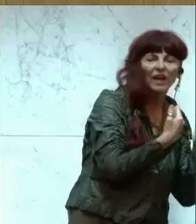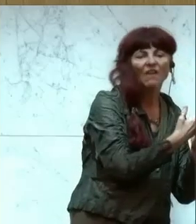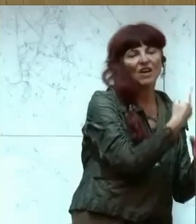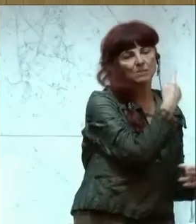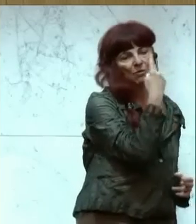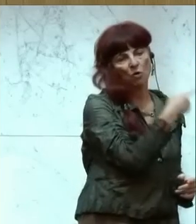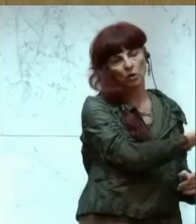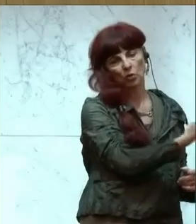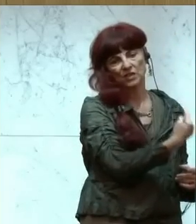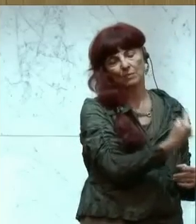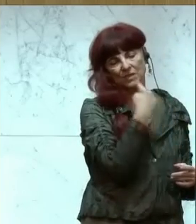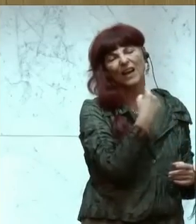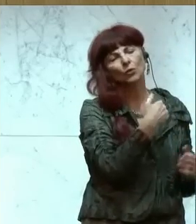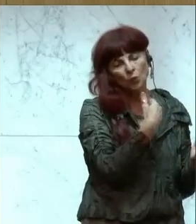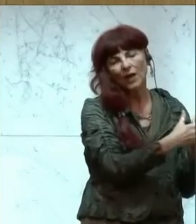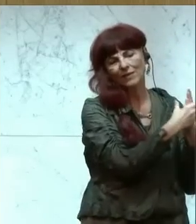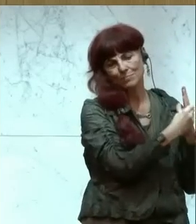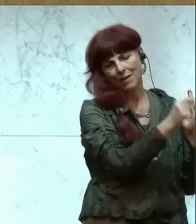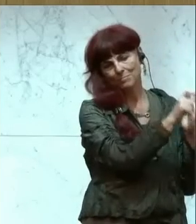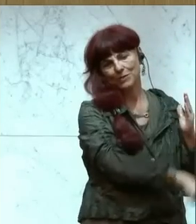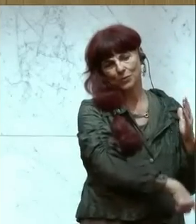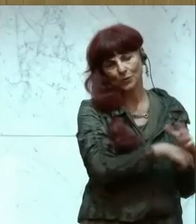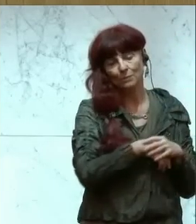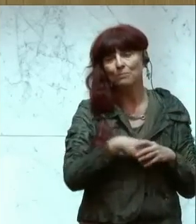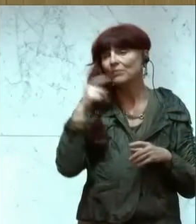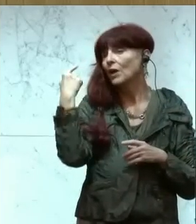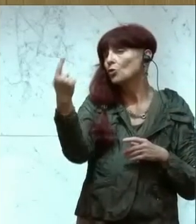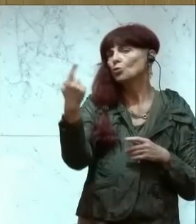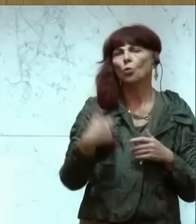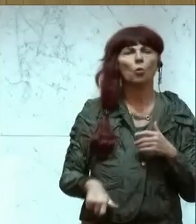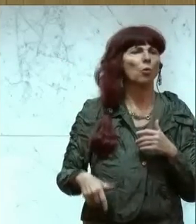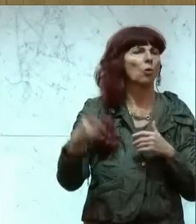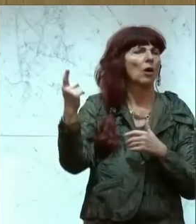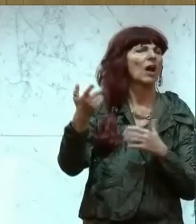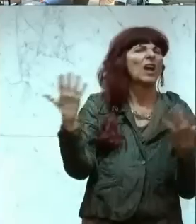gehört, die sich dabei auskennen. Sie haben gehabt irgendwelche Mathematiker.